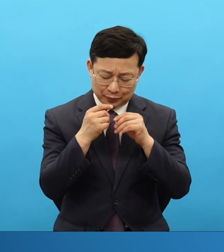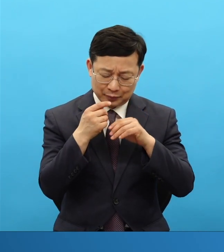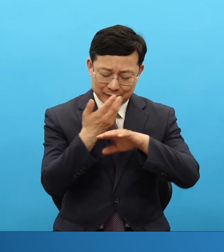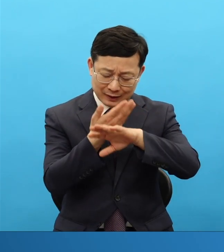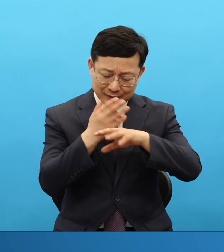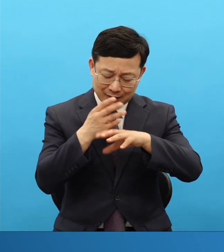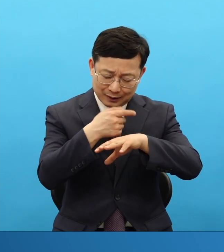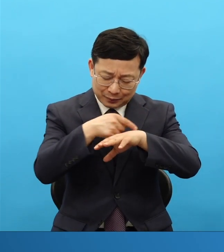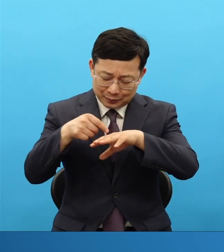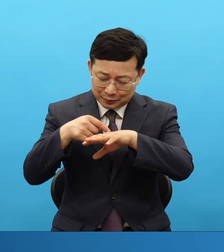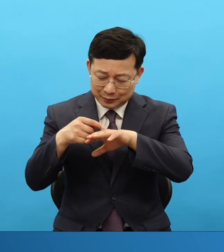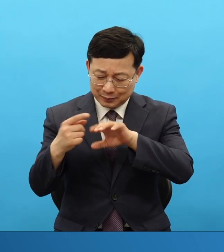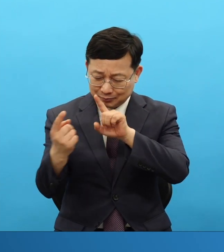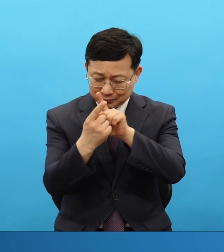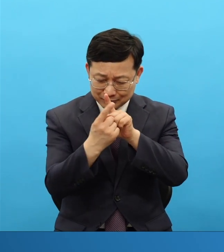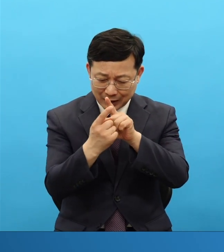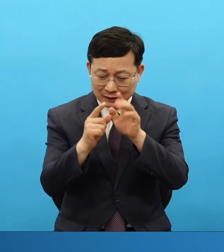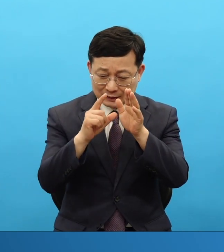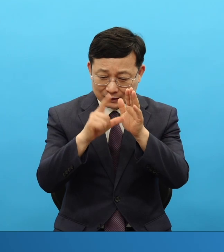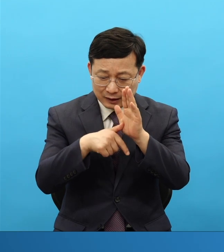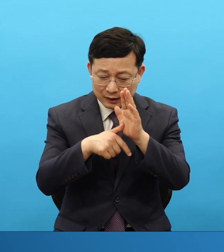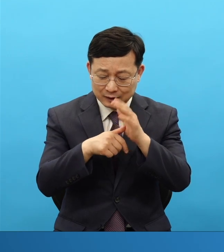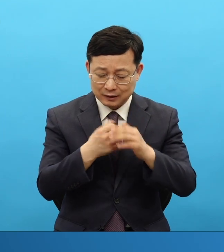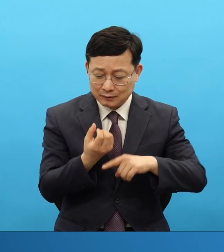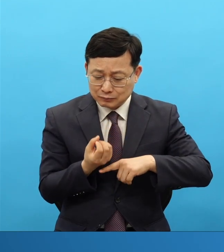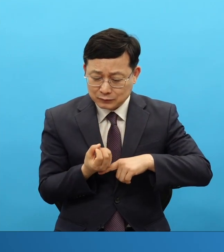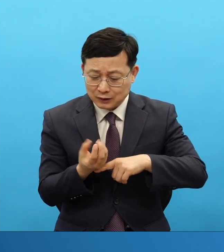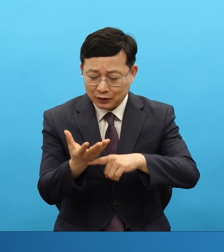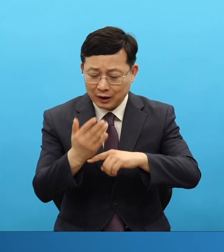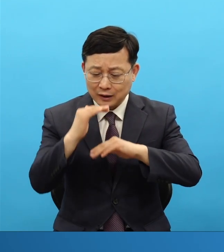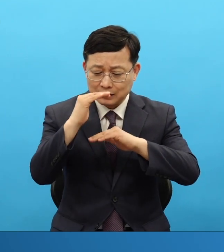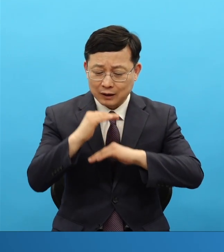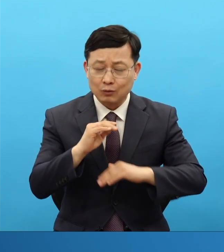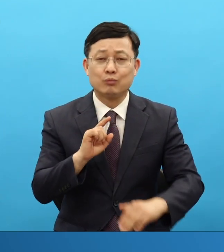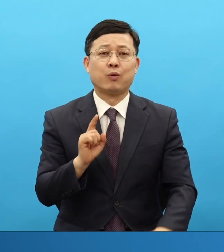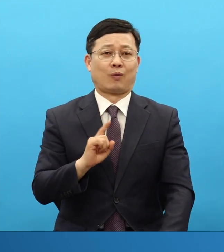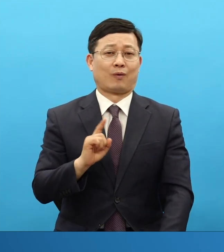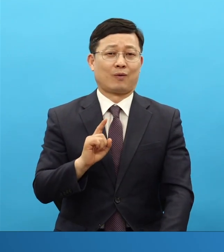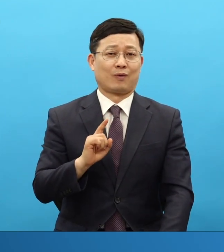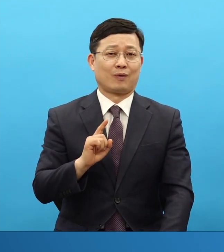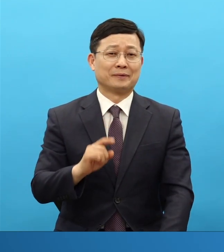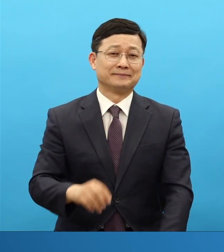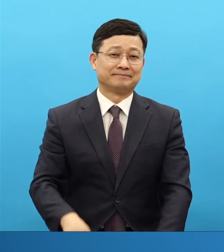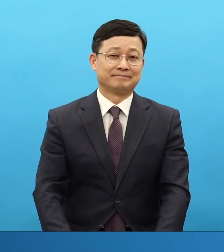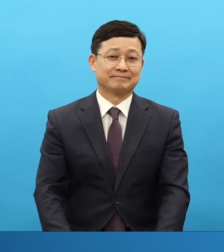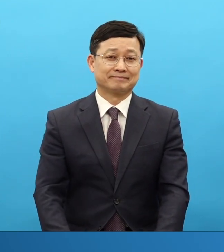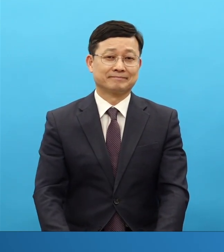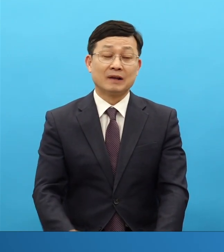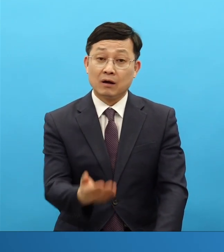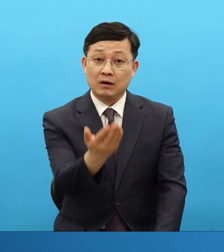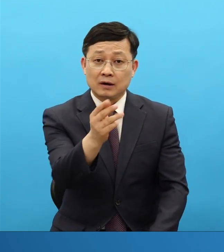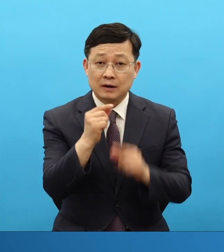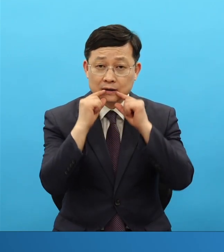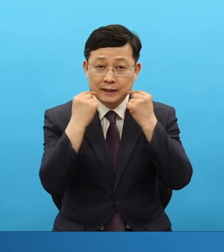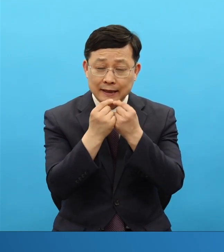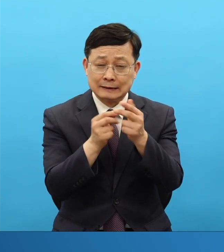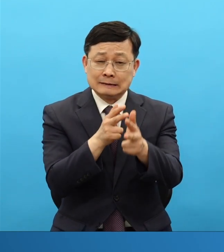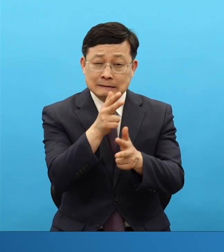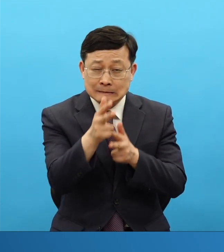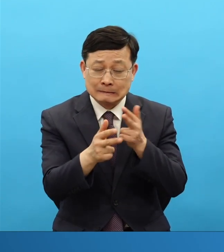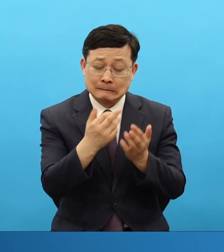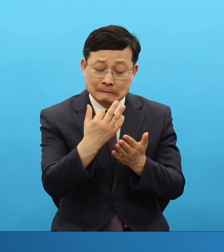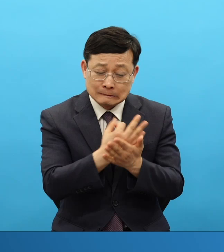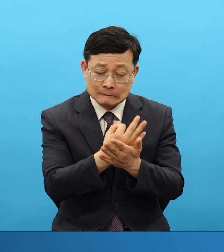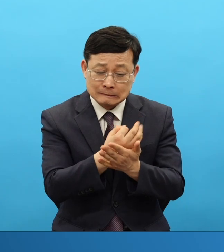And the multi-ethnic people who you preciously met, what must you give to them? 여러분의 산업은 어떻게 만들어야 되겠냐? And how must you make your